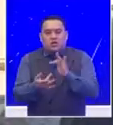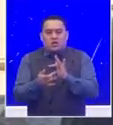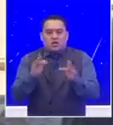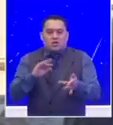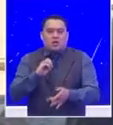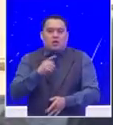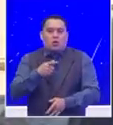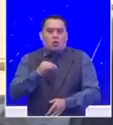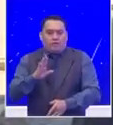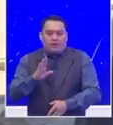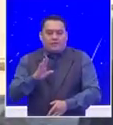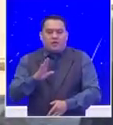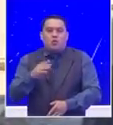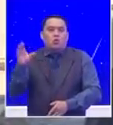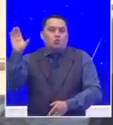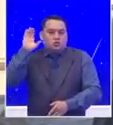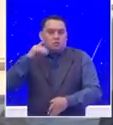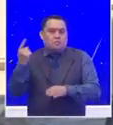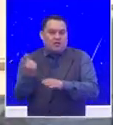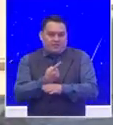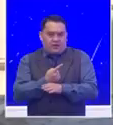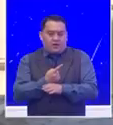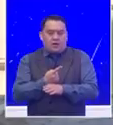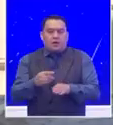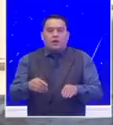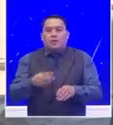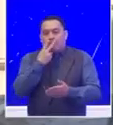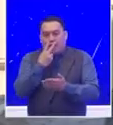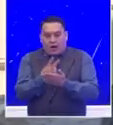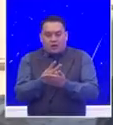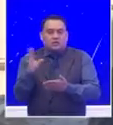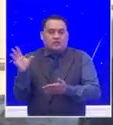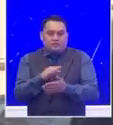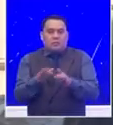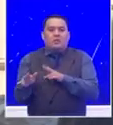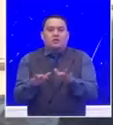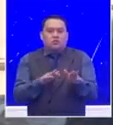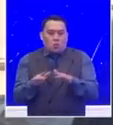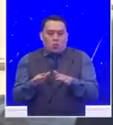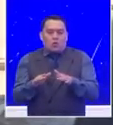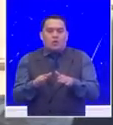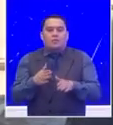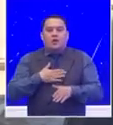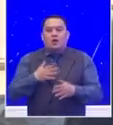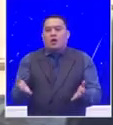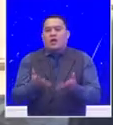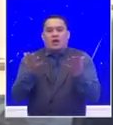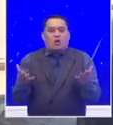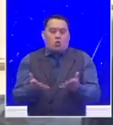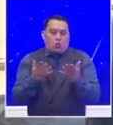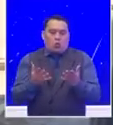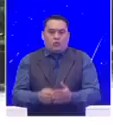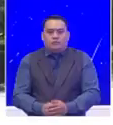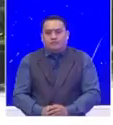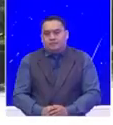электронного правительства. Об этом услышала впервые. Далее мне наглядно показали все процедуры. Оказывается, все легко и